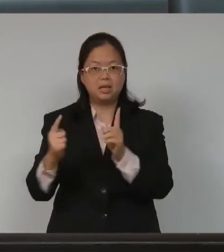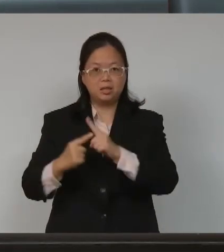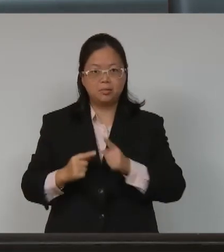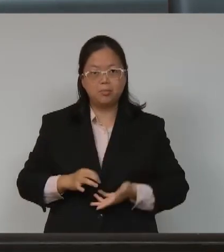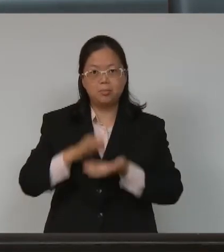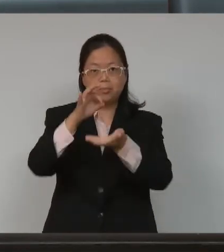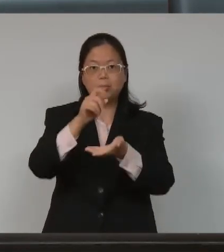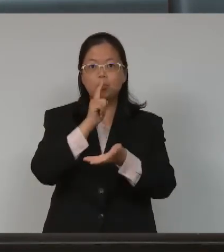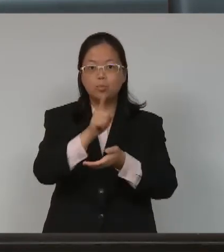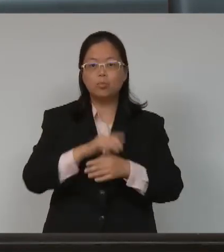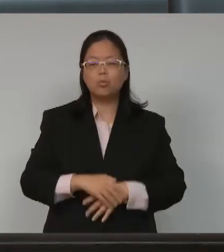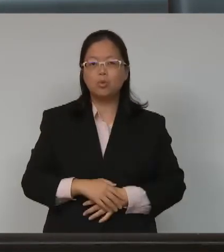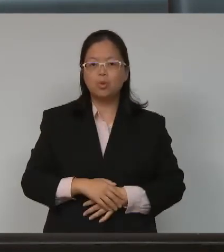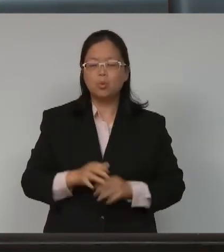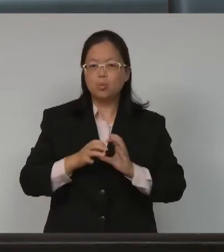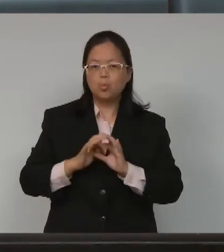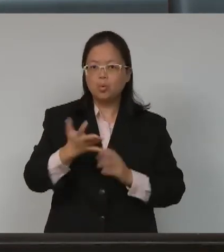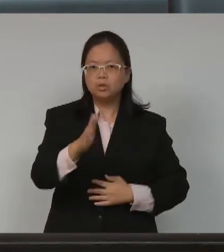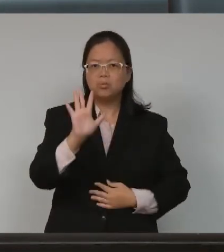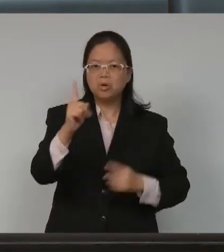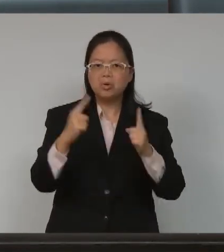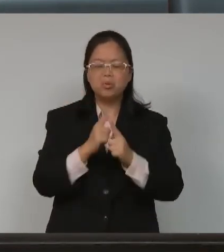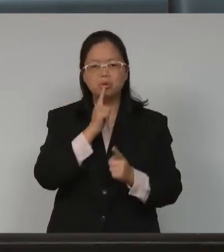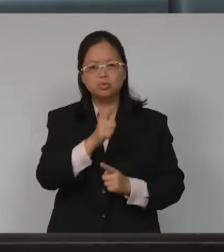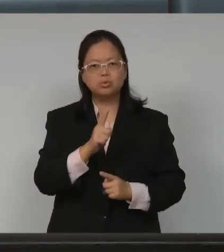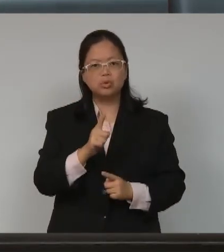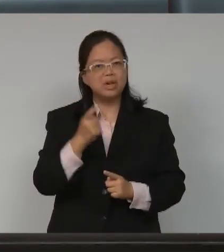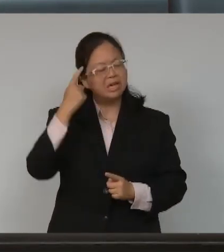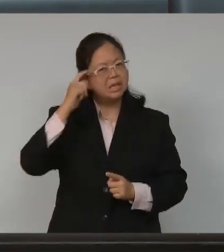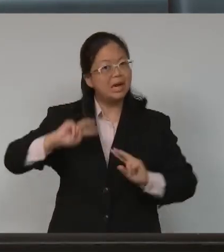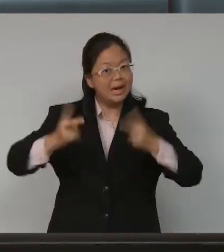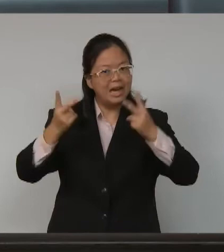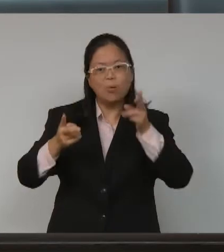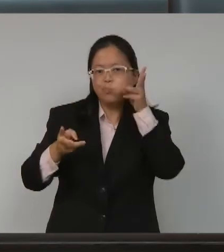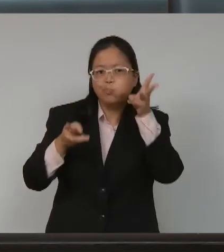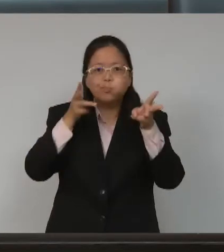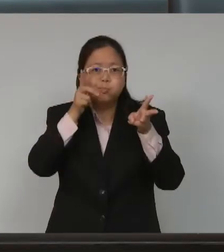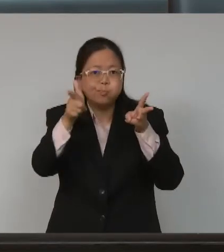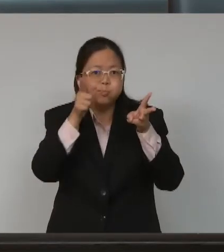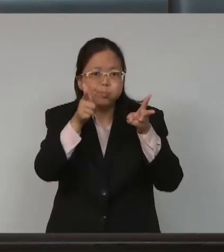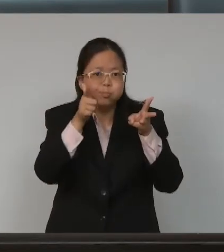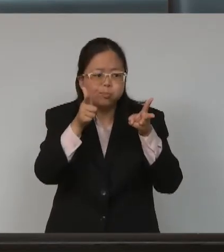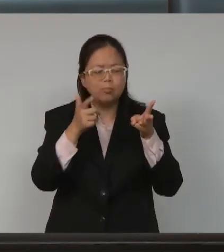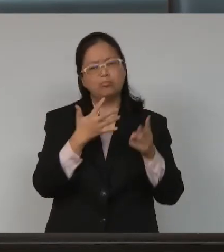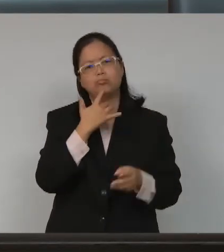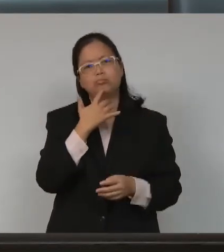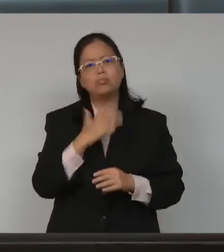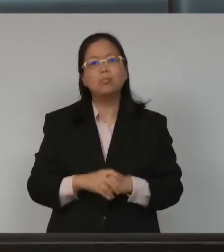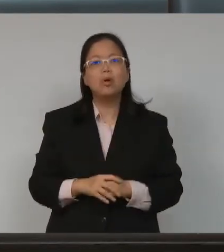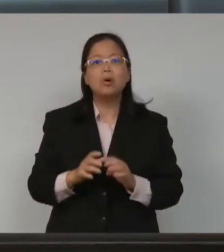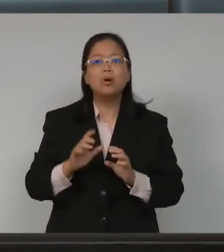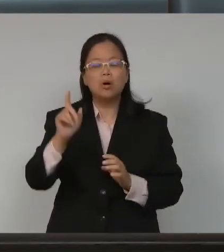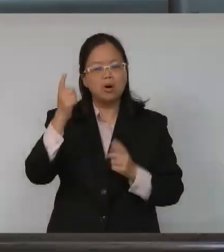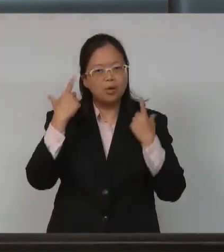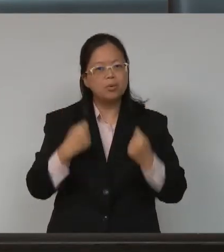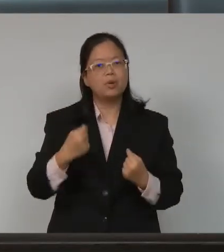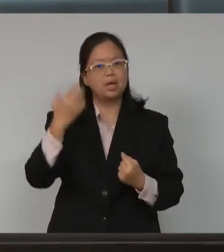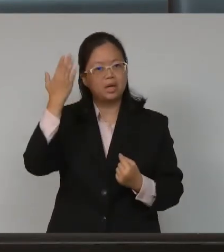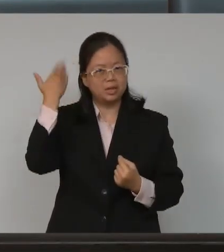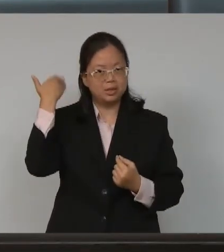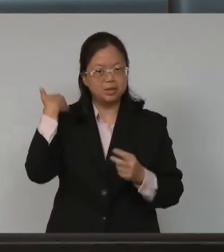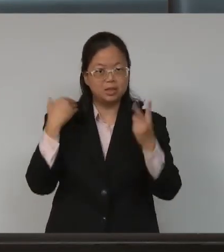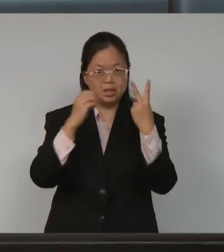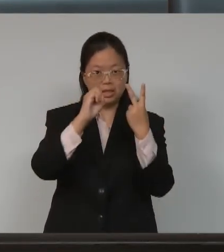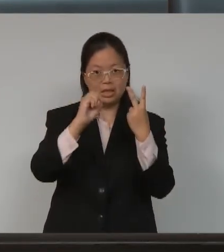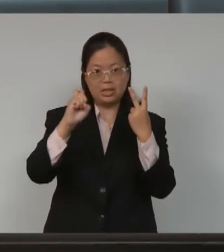不是会有会不为什么会有人会去说要改成3到6个月？那我的意思就是说，其实在2018年的这个